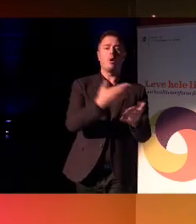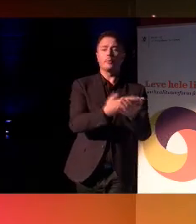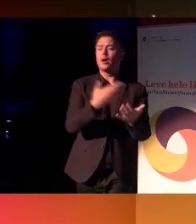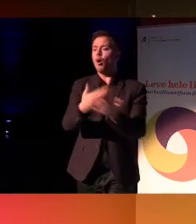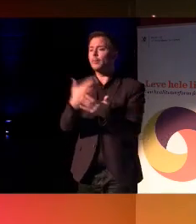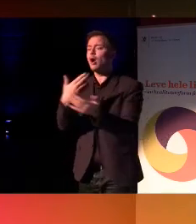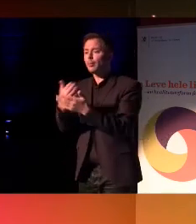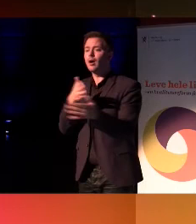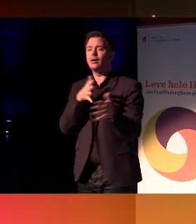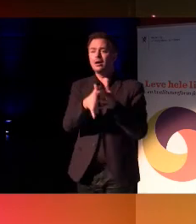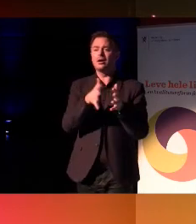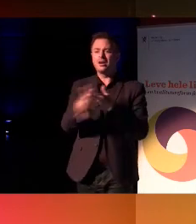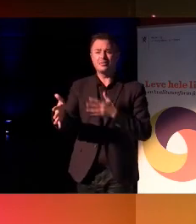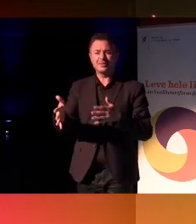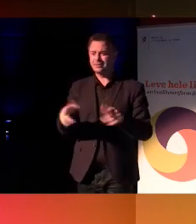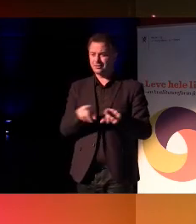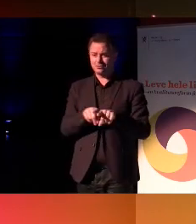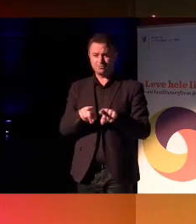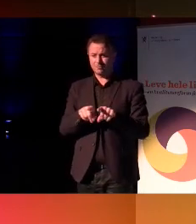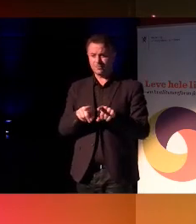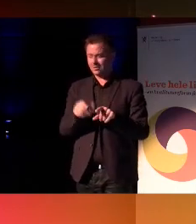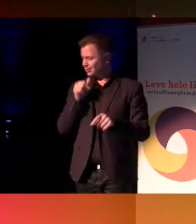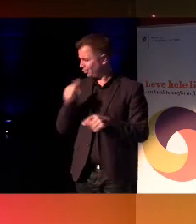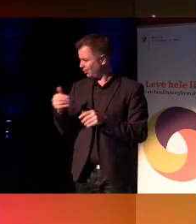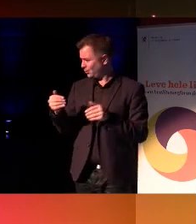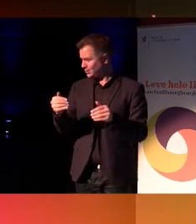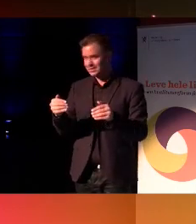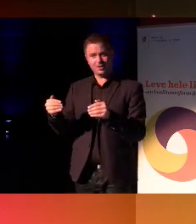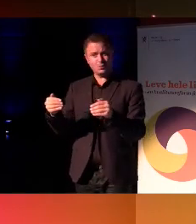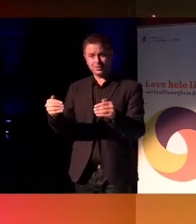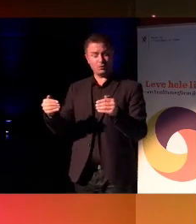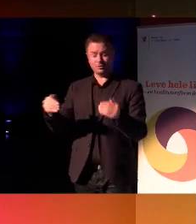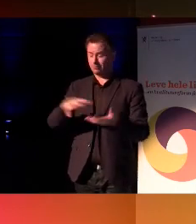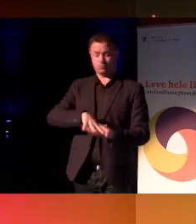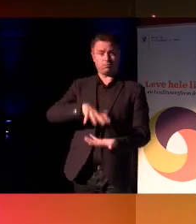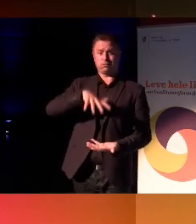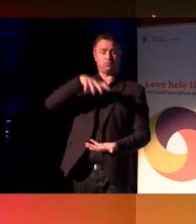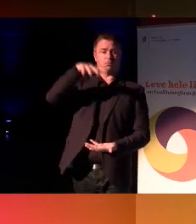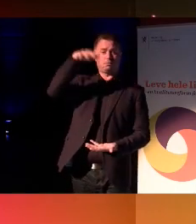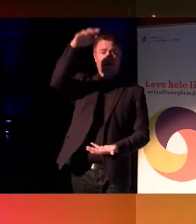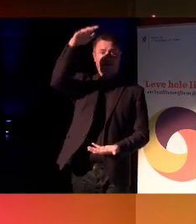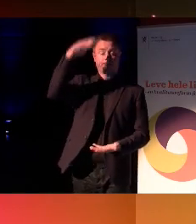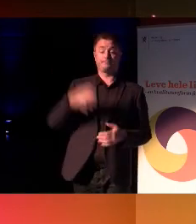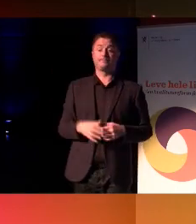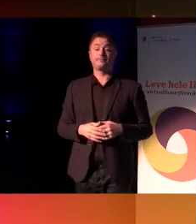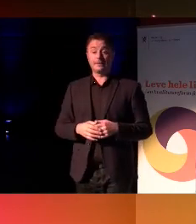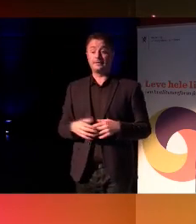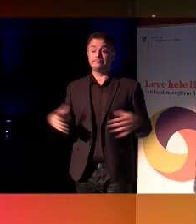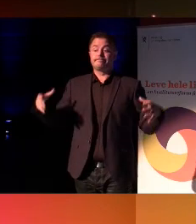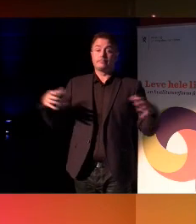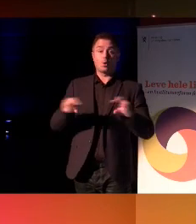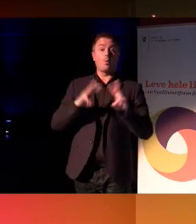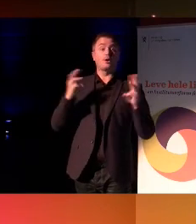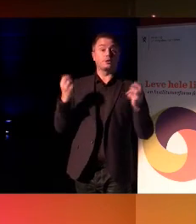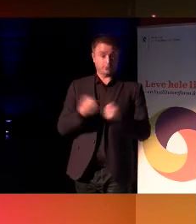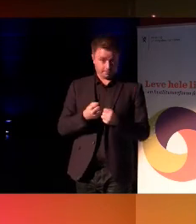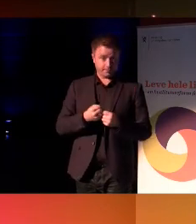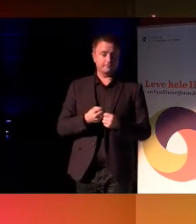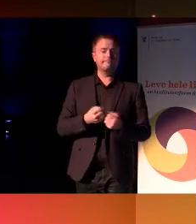Så da på nytt hadde vi workshopper sammen med alle de berørte aktørene egentlig, så vi kunne tenke